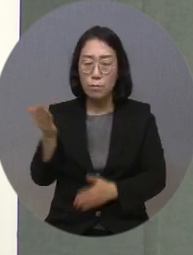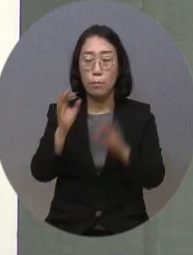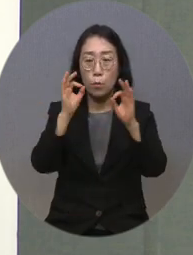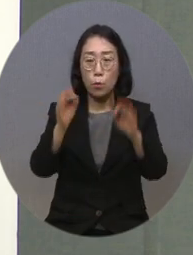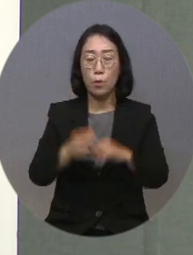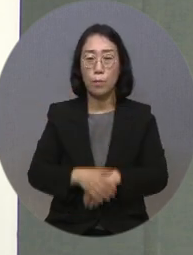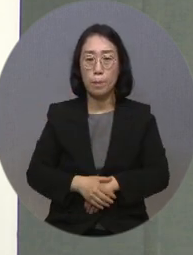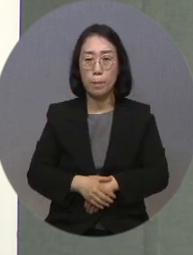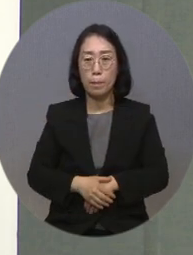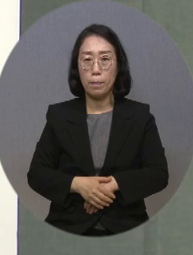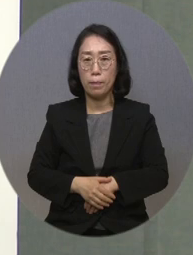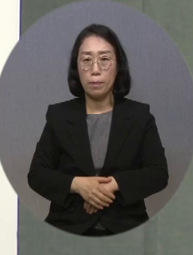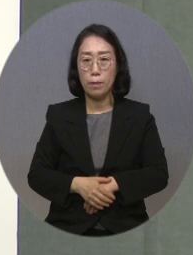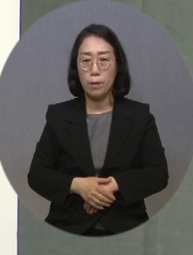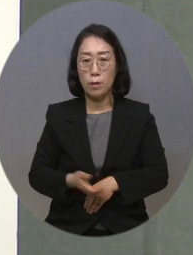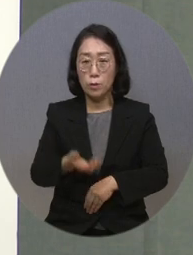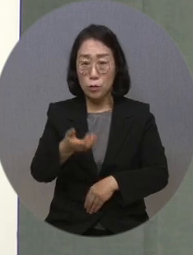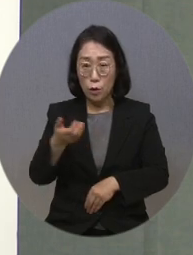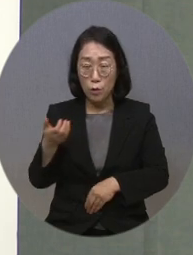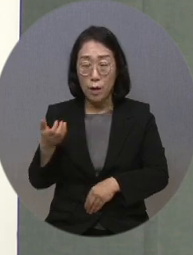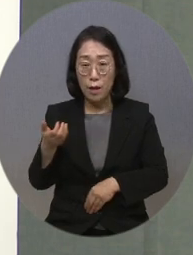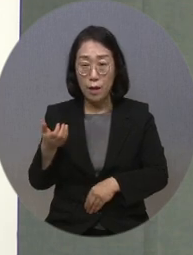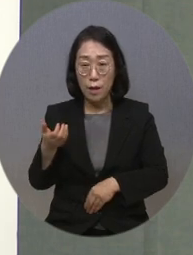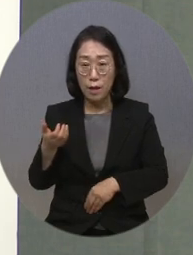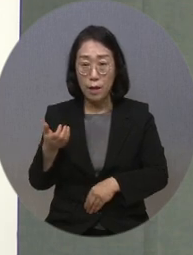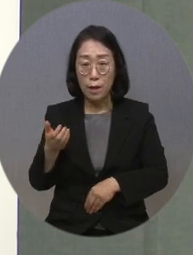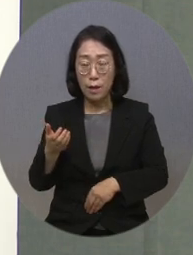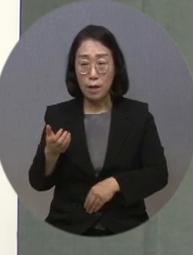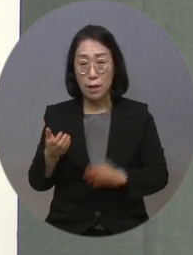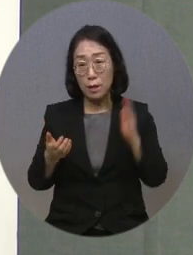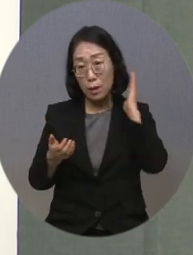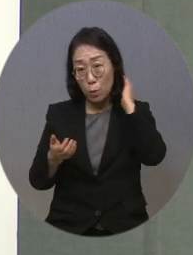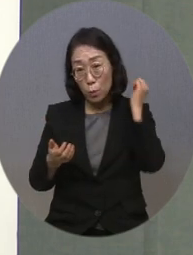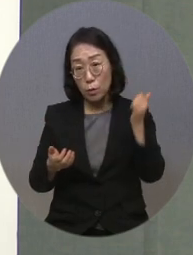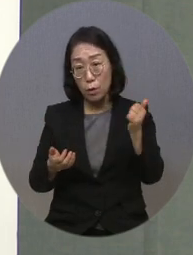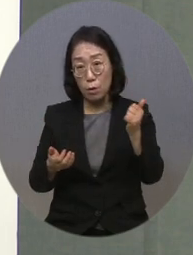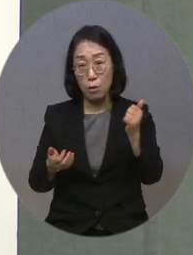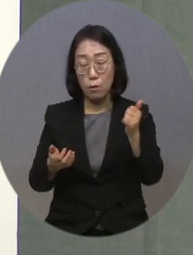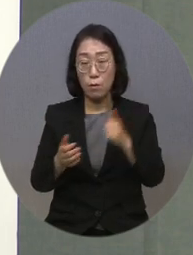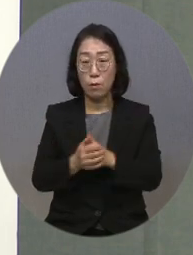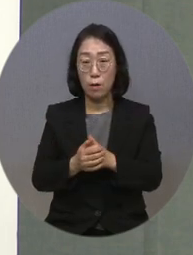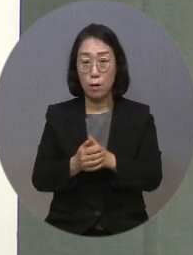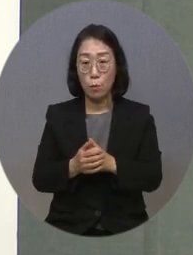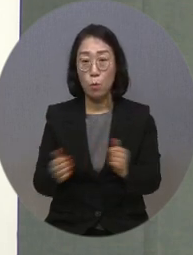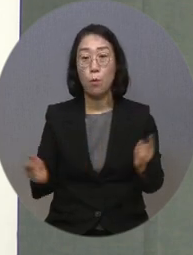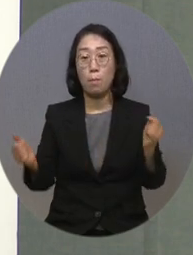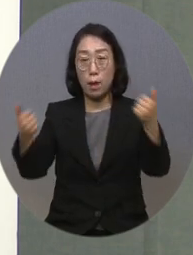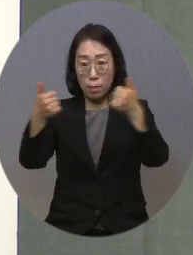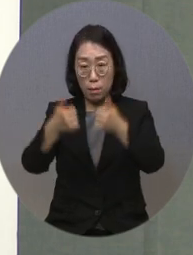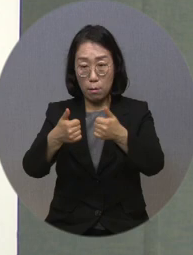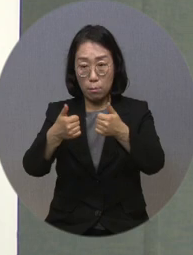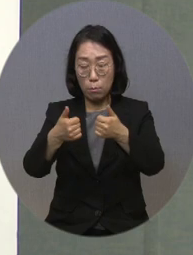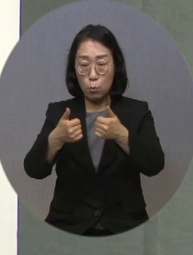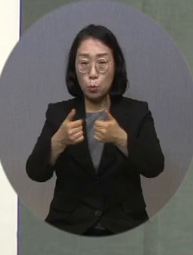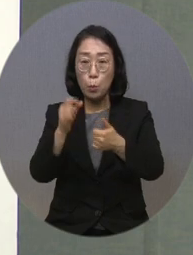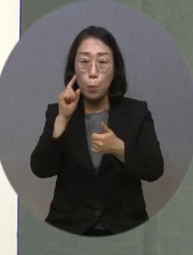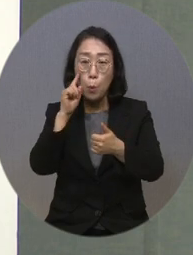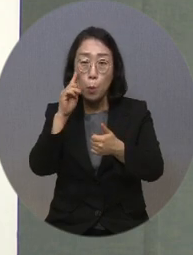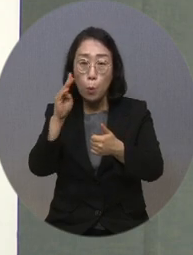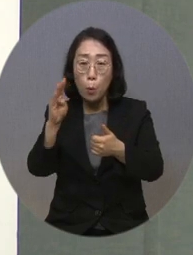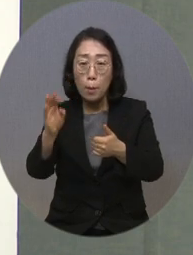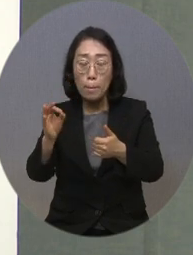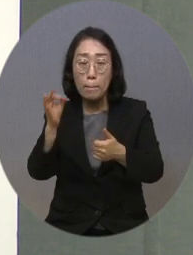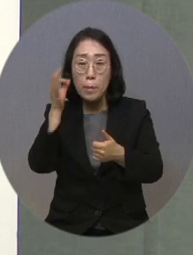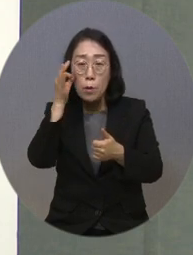전임 대통령과 만남이라는 것을 대개 한 10일 이내들 했잖아요. 그렇습니다. 그런데 이번에는